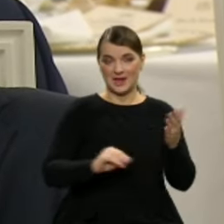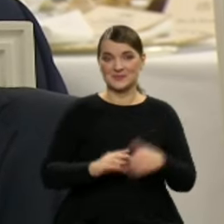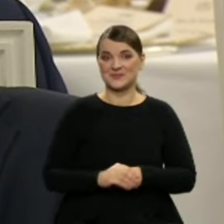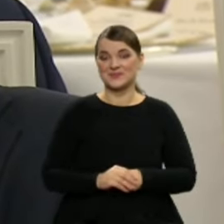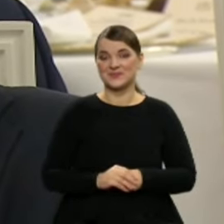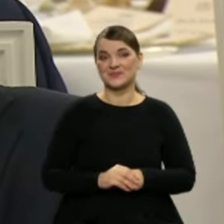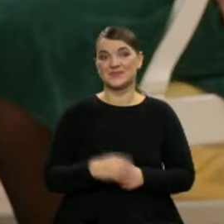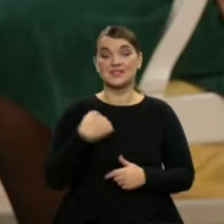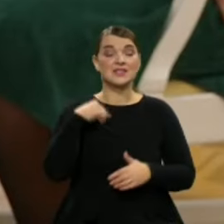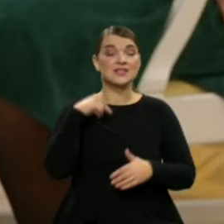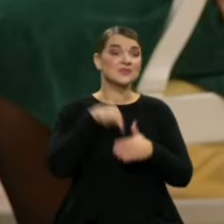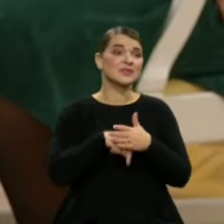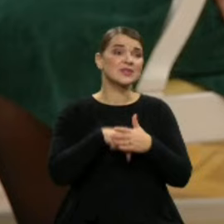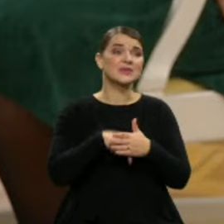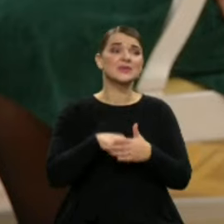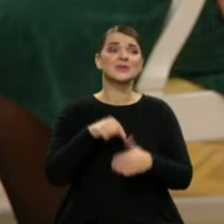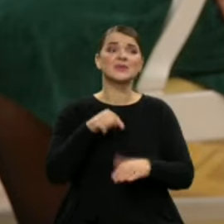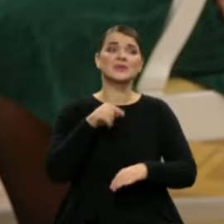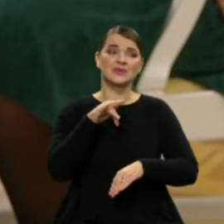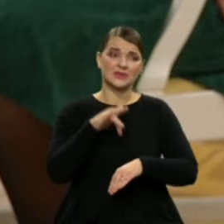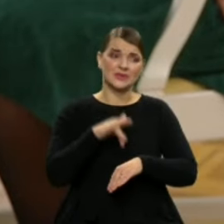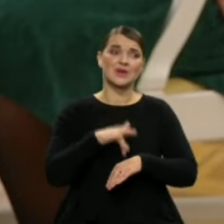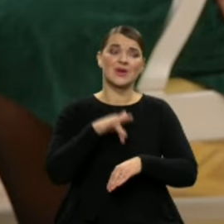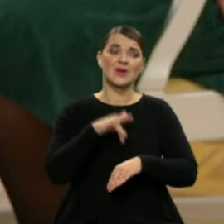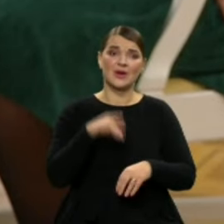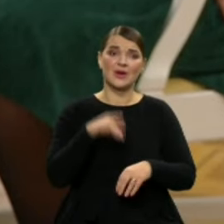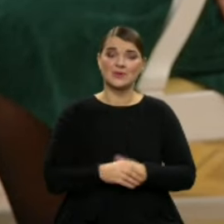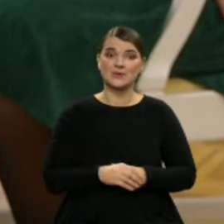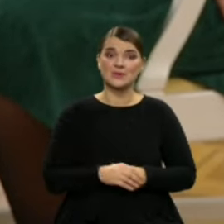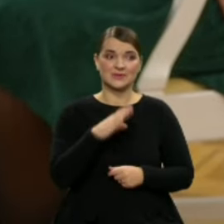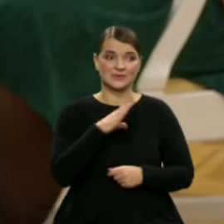tikrai kažkaip aš nu, jaučiau tą.